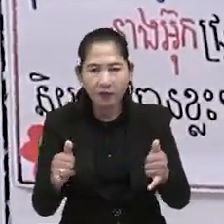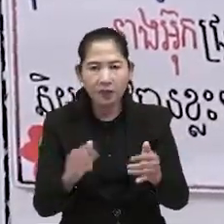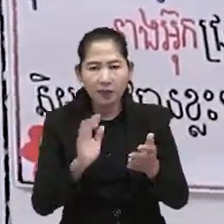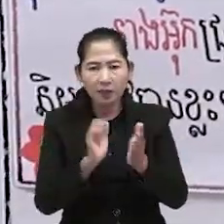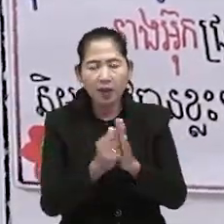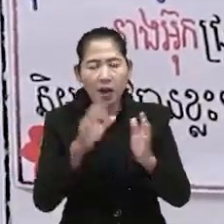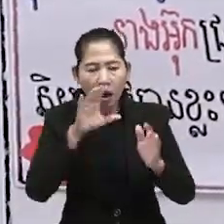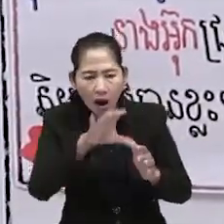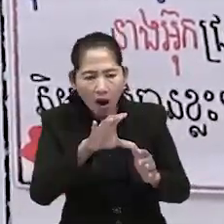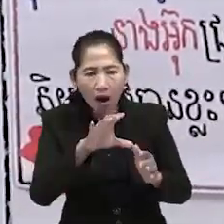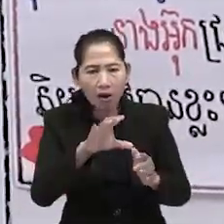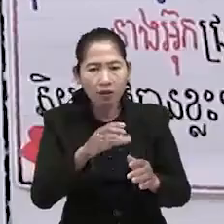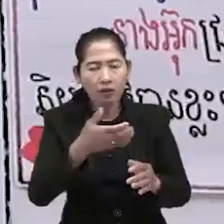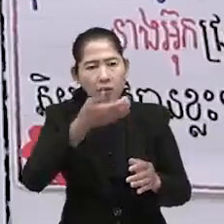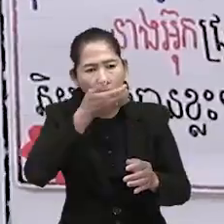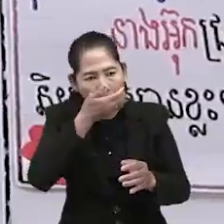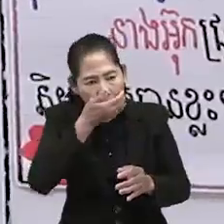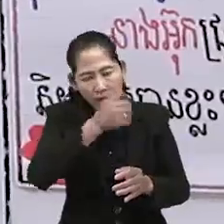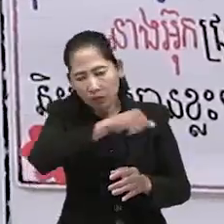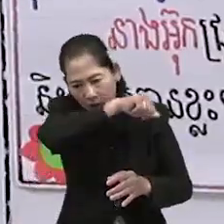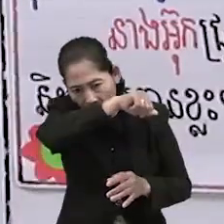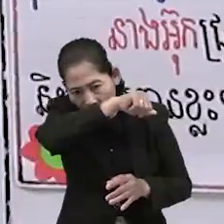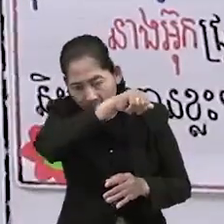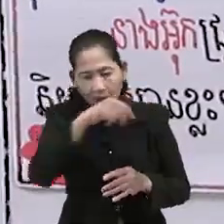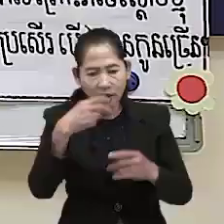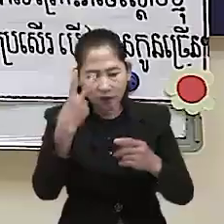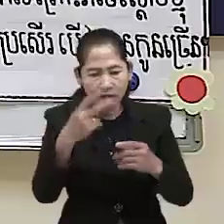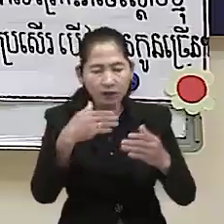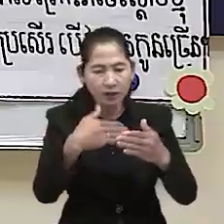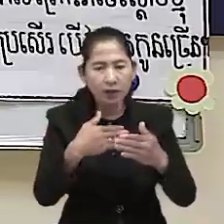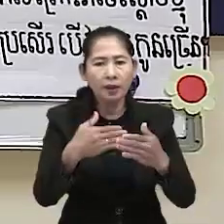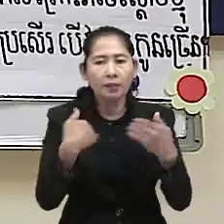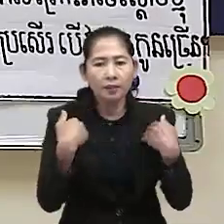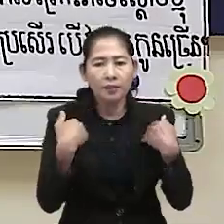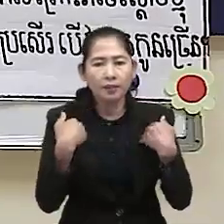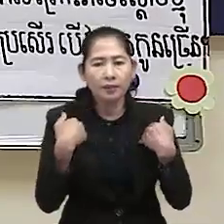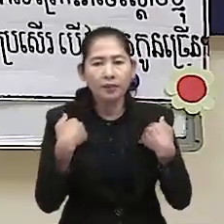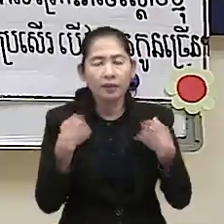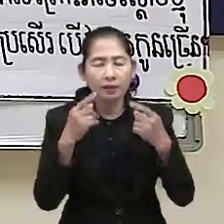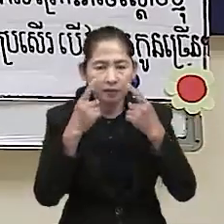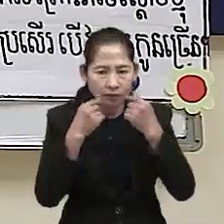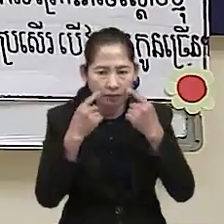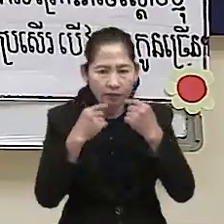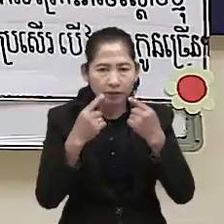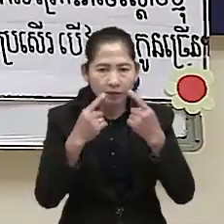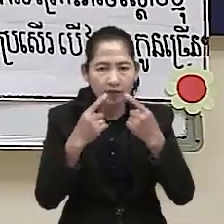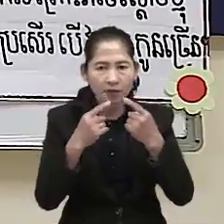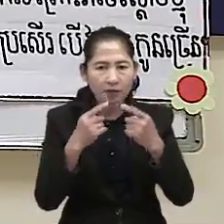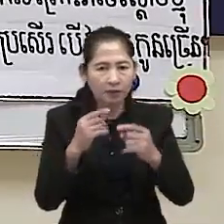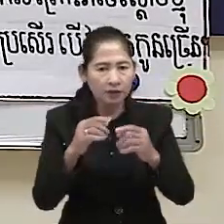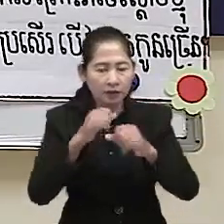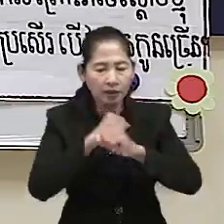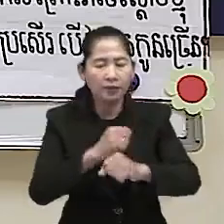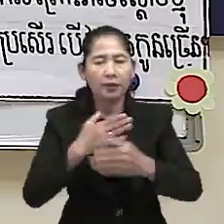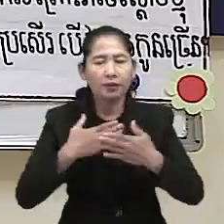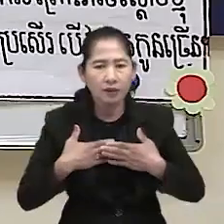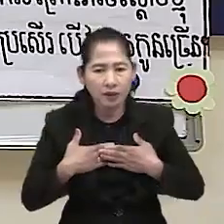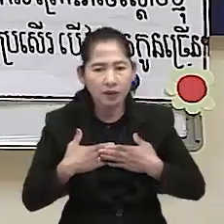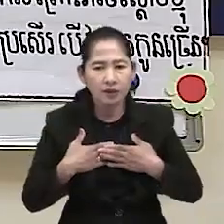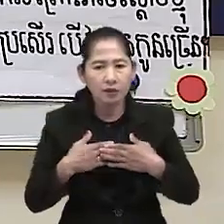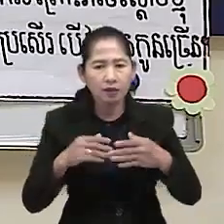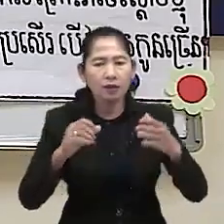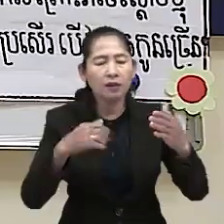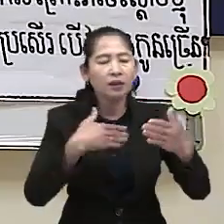ពេលដែលកូនក្អកឬកណ្ដាស់ត្រូវខ្ទប់ផងហើយបើសិនជាឃើញអ្នកជិតខាងមានផ្ដាសាយការជំងឺផ្ដាសាយអញ្ចឹងកូនត្រូវការពារខ្លួនឯងផងណាកូនណាកុំព្